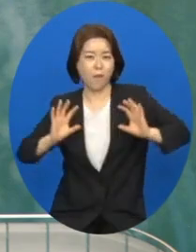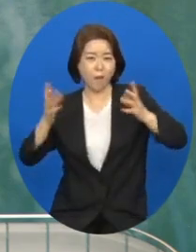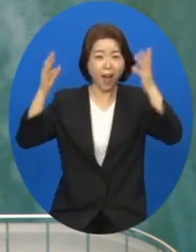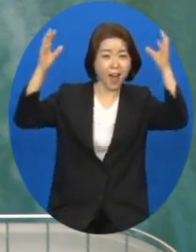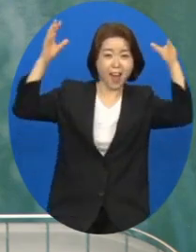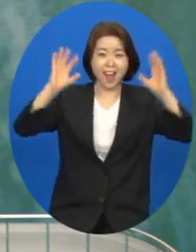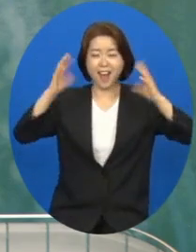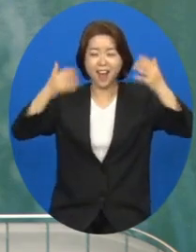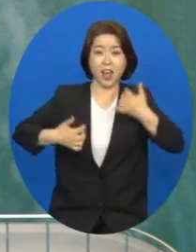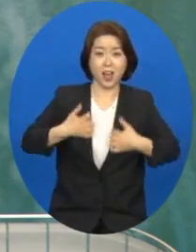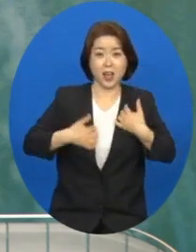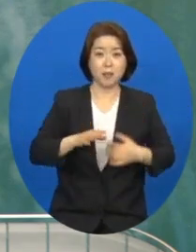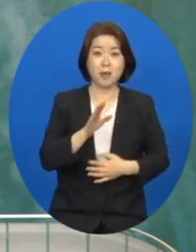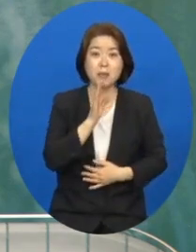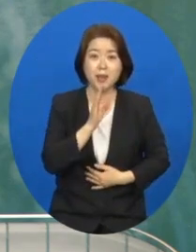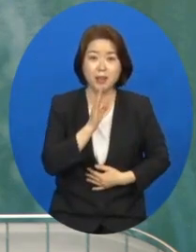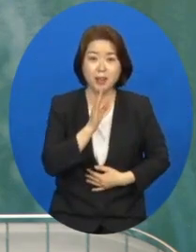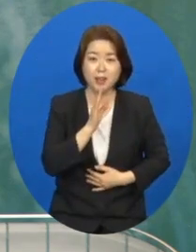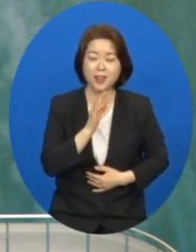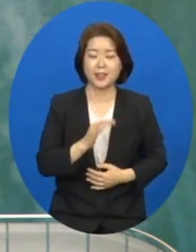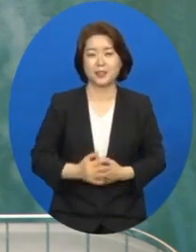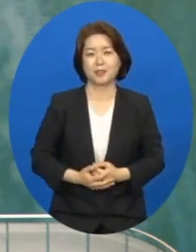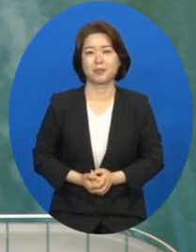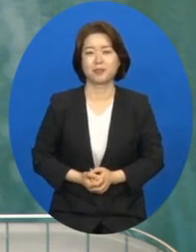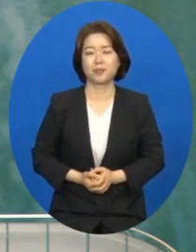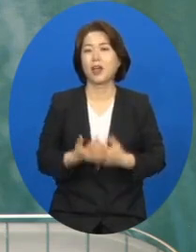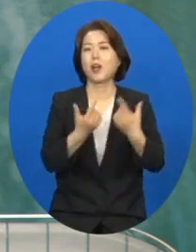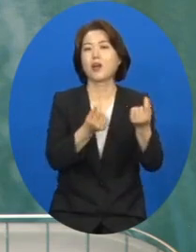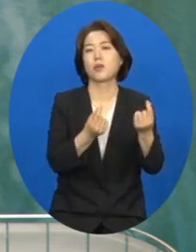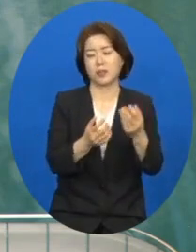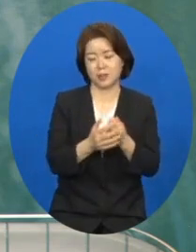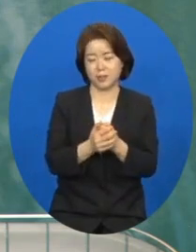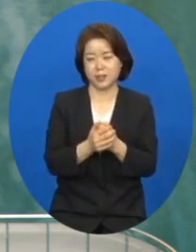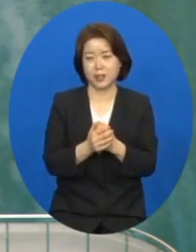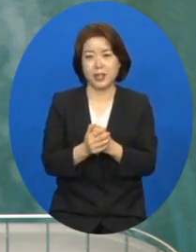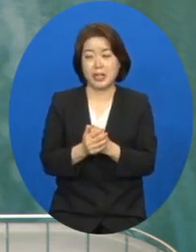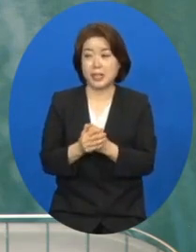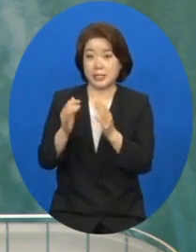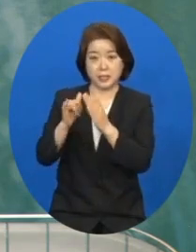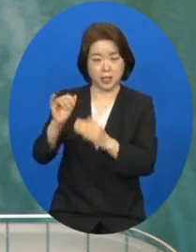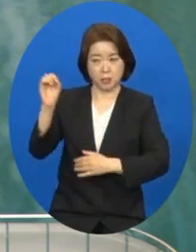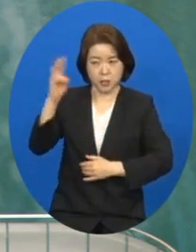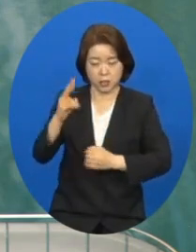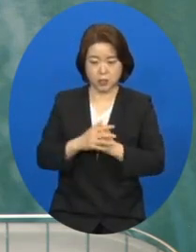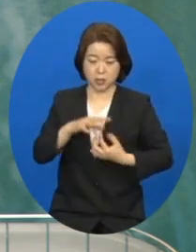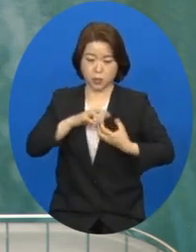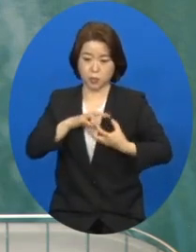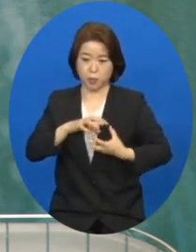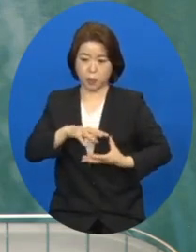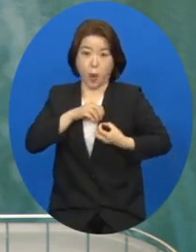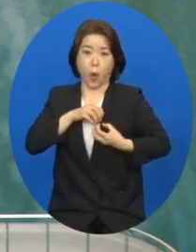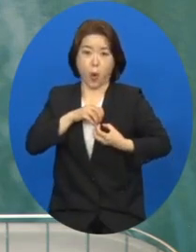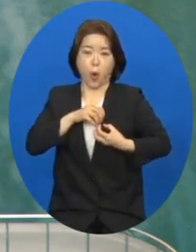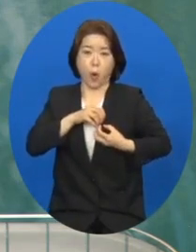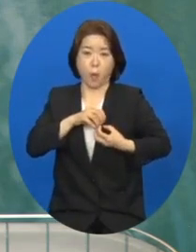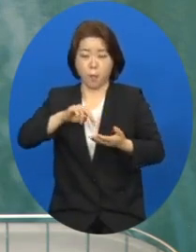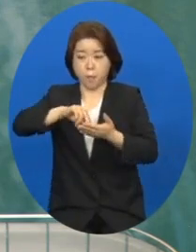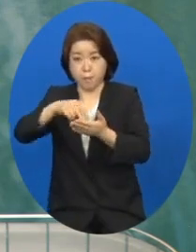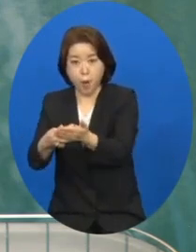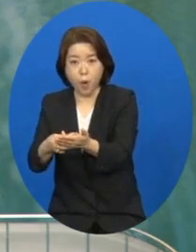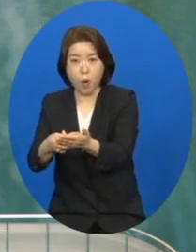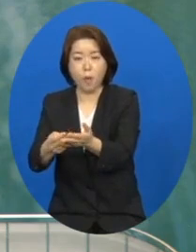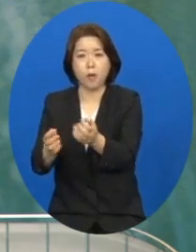하고 기뻐하지 않겠습니까? 여러분, 사람이 갑자기 심장이 뛰지 않아서 쓰러졌는데